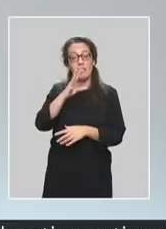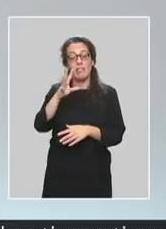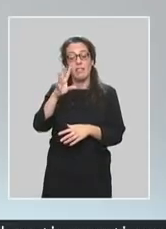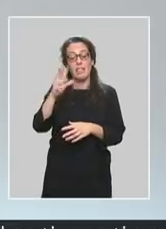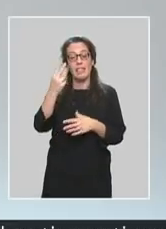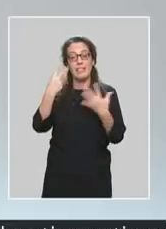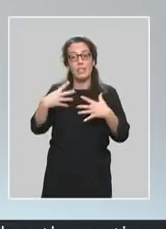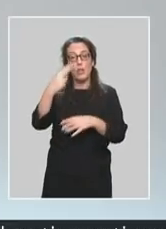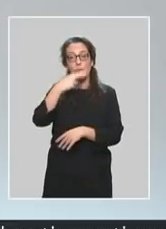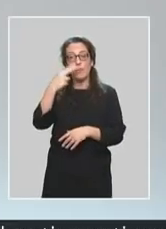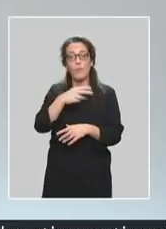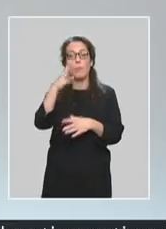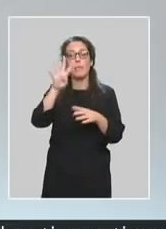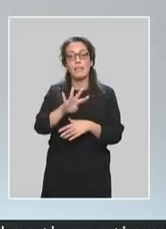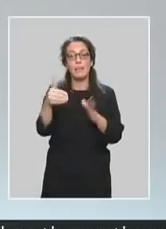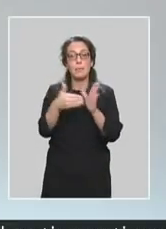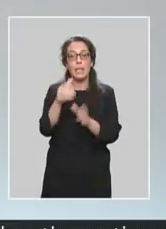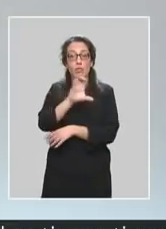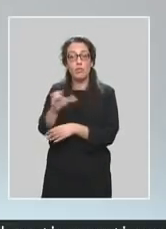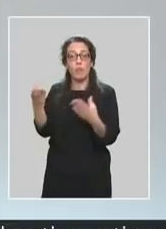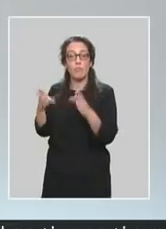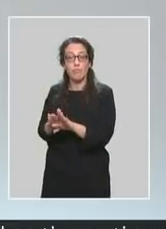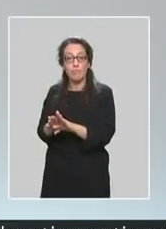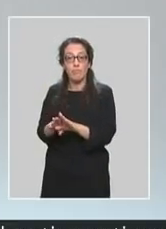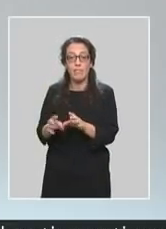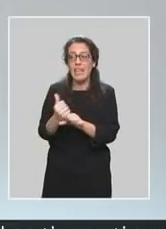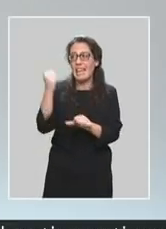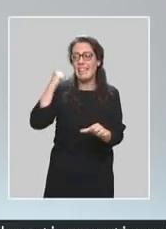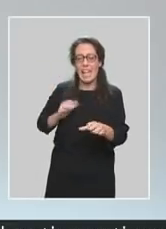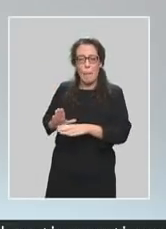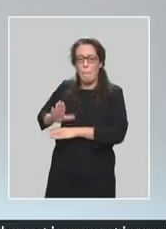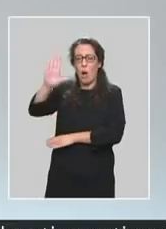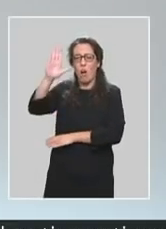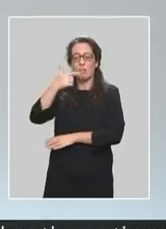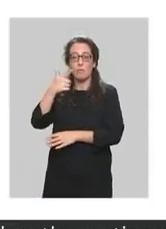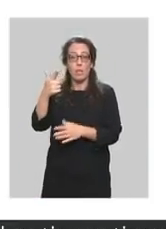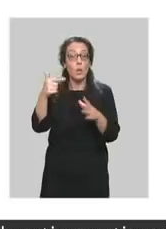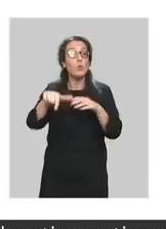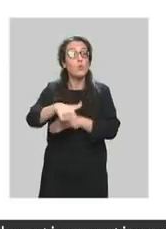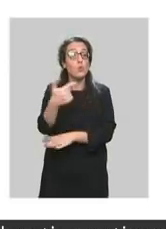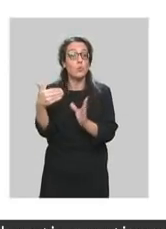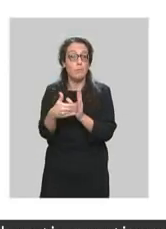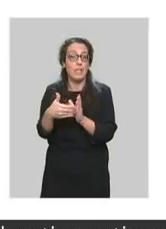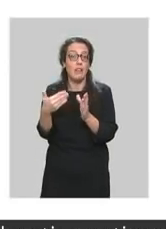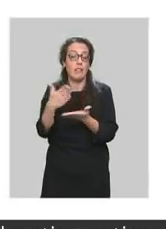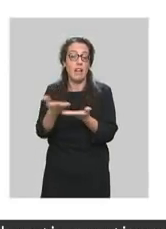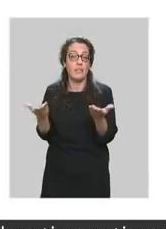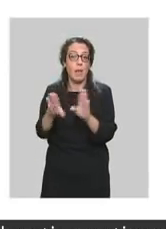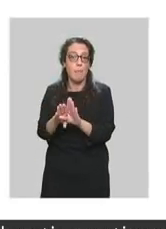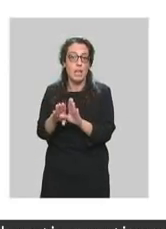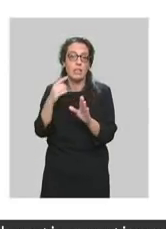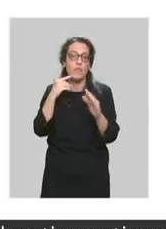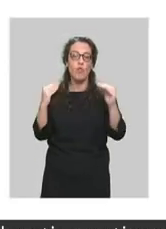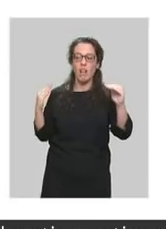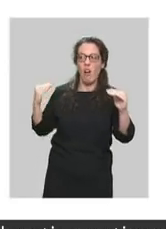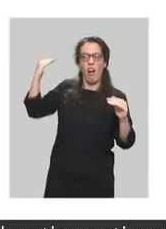novembre. Je rappelle qu'au pic de la crise l'an dernier, nous allions jusqu'à 12 000 classes fermées. Cela donc reste inférieur à certains